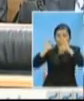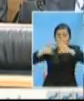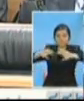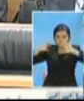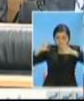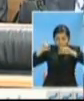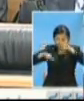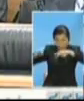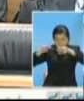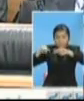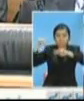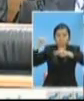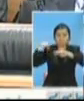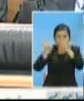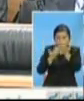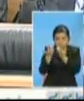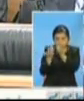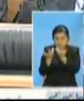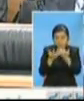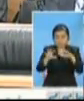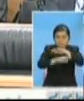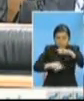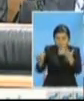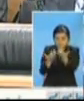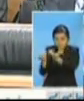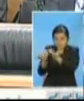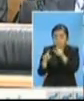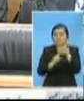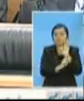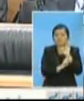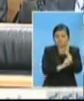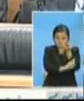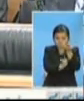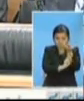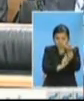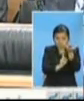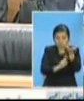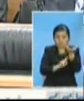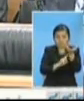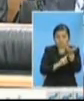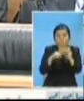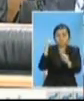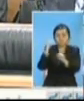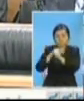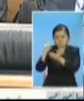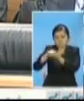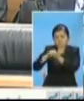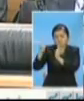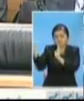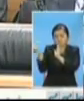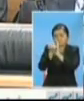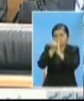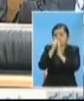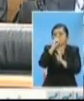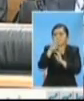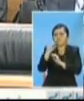ประจักษ์ท่านประธานก็ใบตาช่างช่างน้ำหนักได้10ตันแต่เวลาออกใบประทวนเขียนตาช่างเริ่มต้นที่